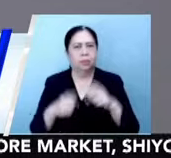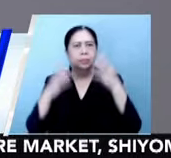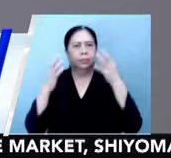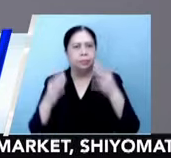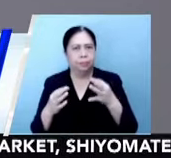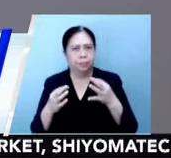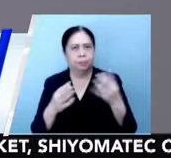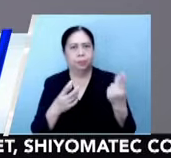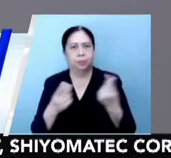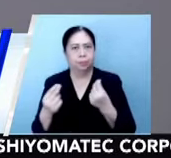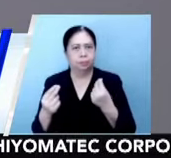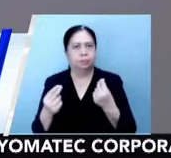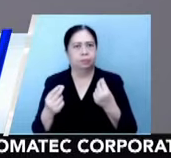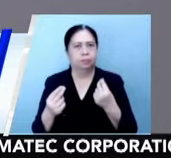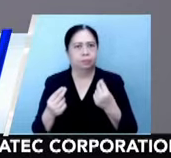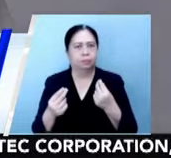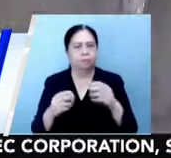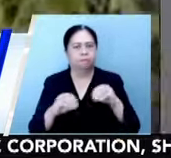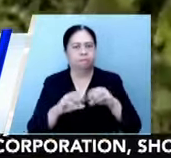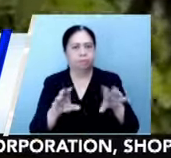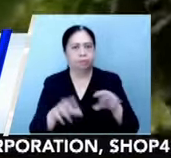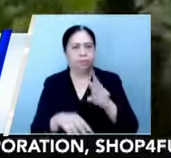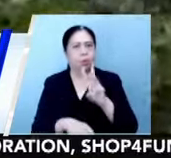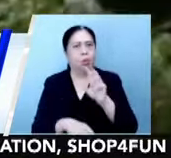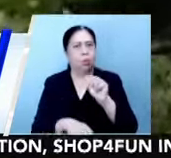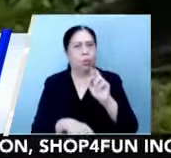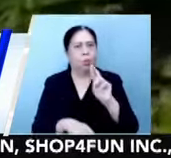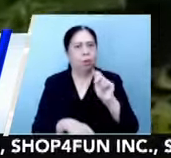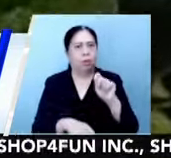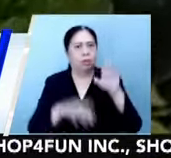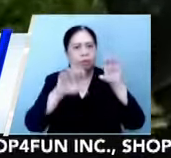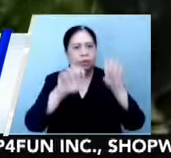ang pag-implement ng warrant of arrest.